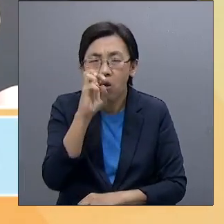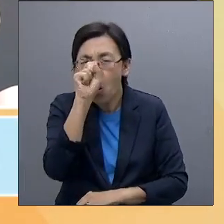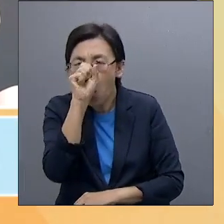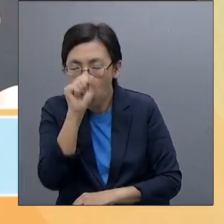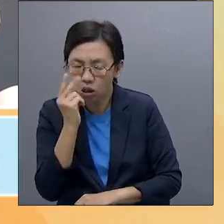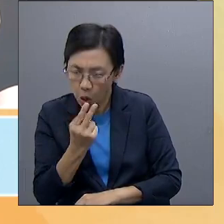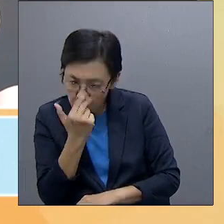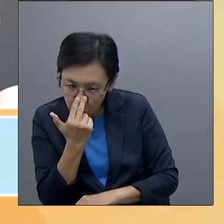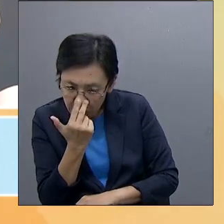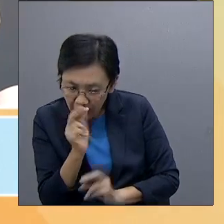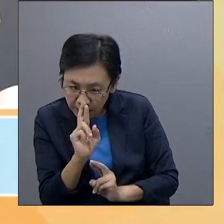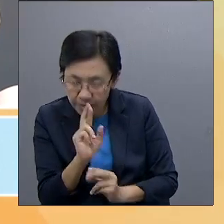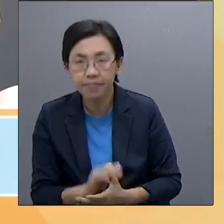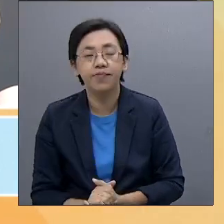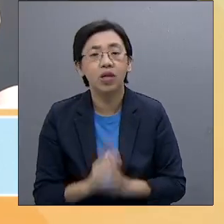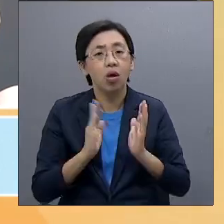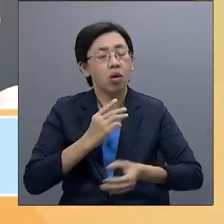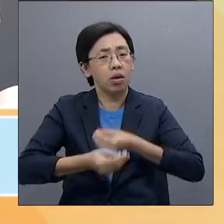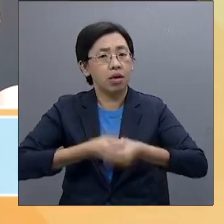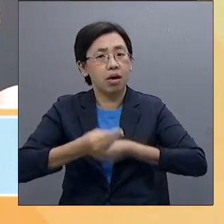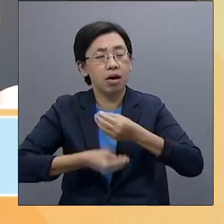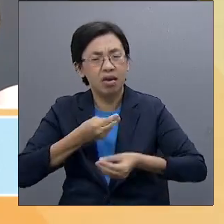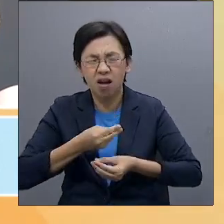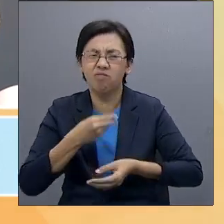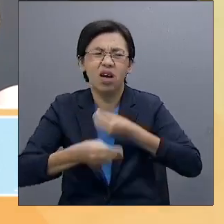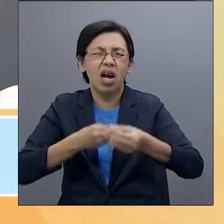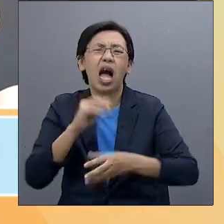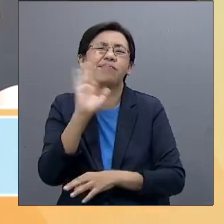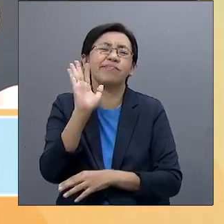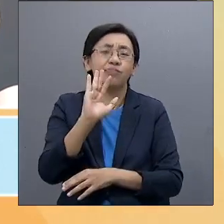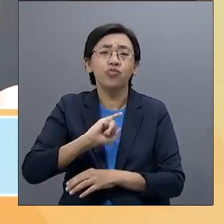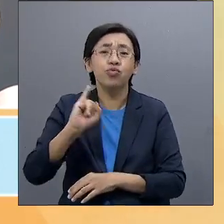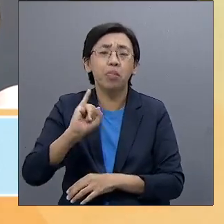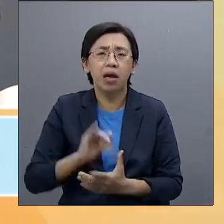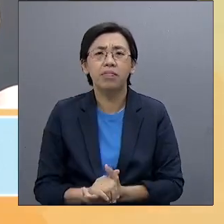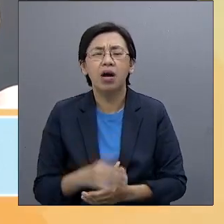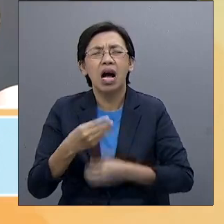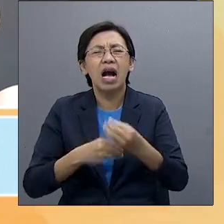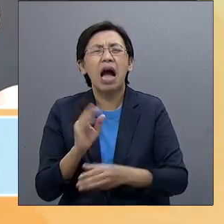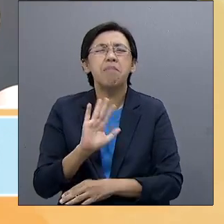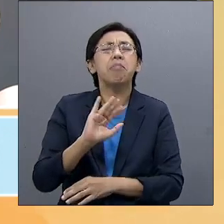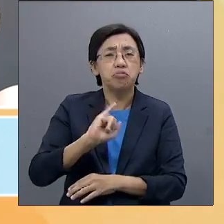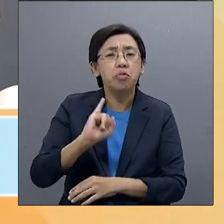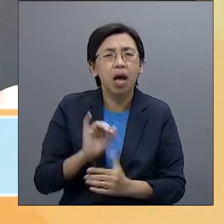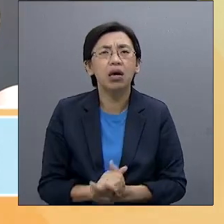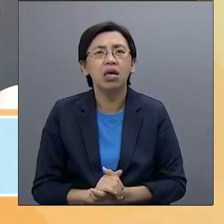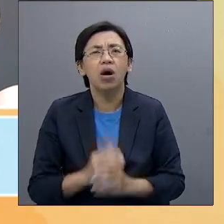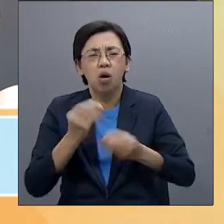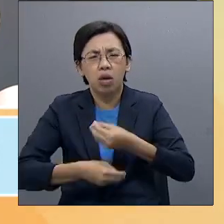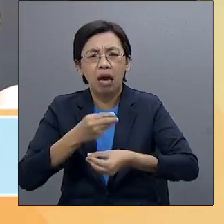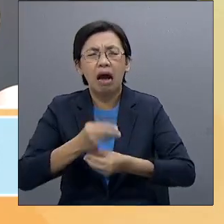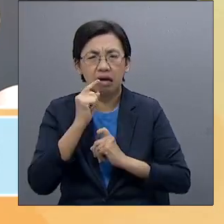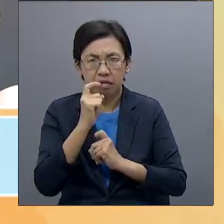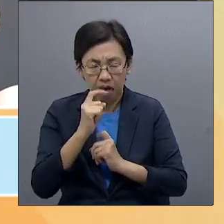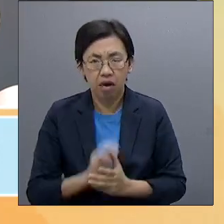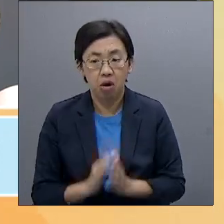งนี้ด้วยนะคะแล้วในมุมคนขายก็คือจริงๆก็คือไม่ควรขายเลยถูกไหมอาจารย์ ใช่ครับคนขายเนี่ยผมบอกว่าคนขายเนี่ยเสี่ยงมากเลย